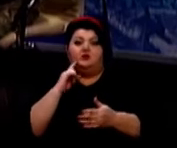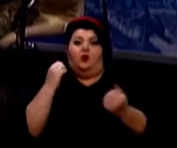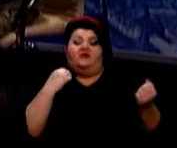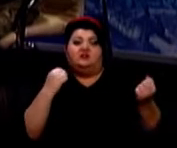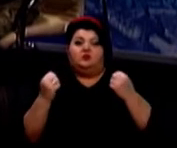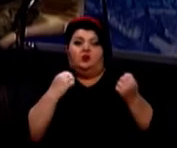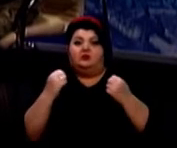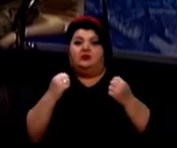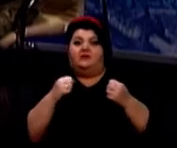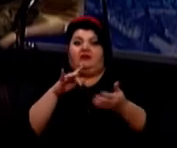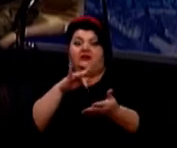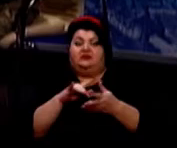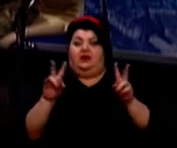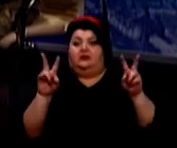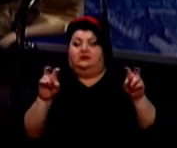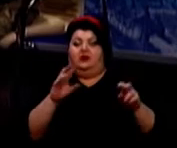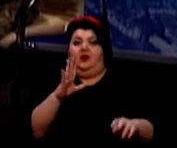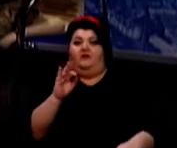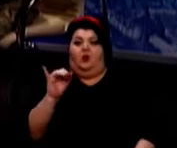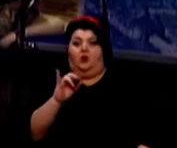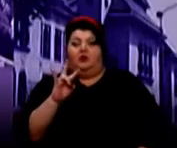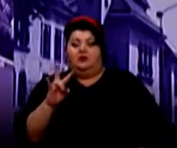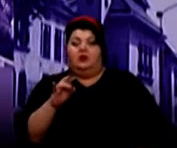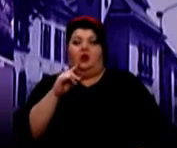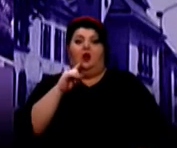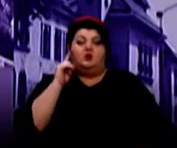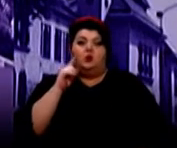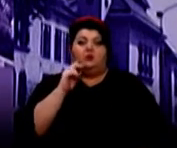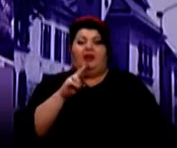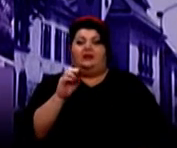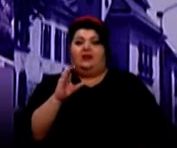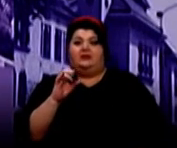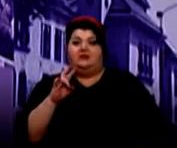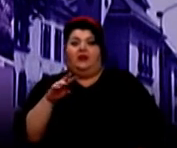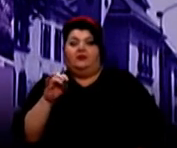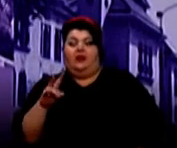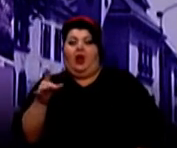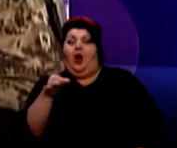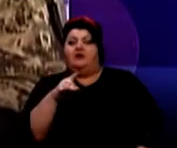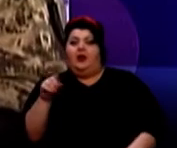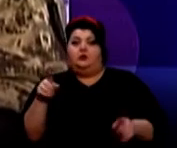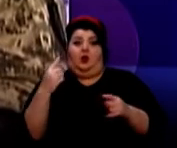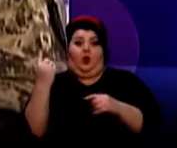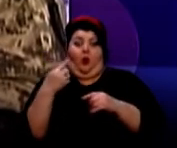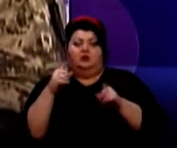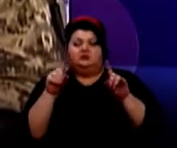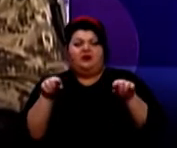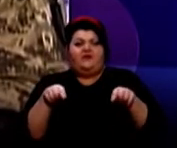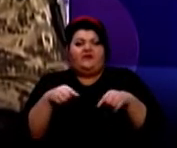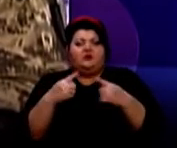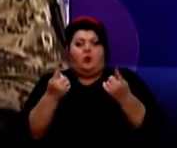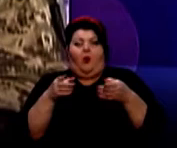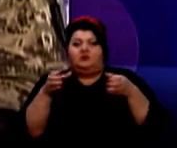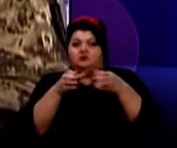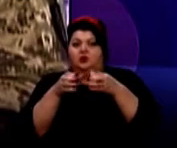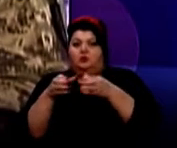гвардія, якщо сказати, тільки в Полтавщині, це юний десантник. Багато і в районах області це відновлюється. Зараз ми поставили